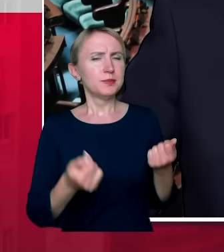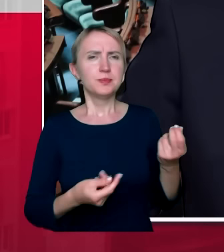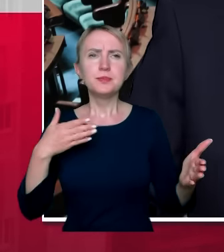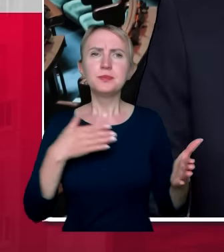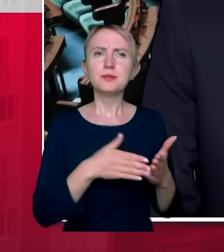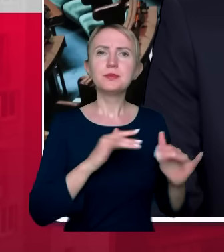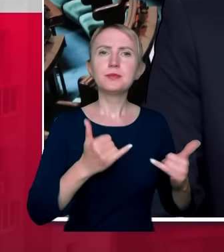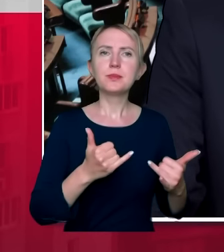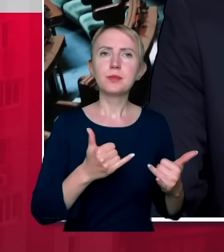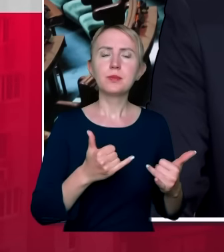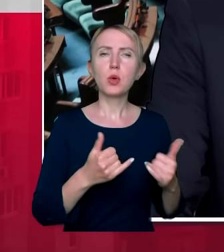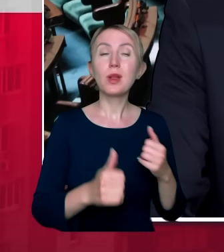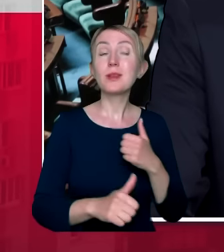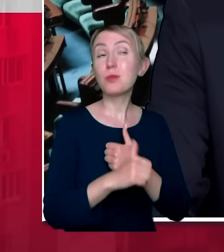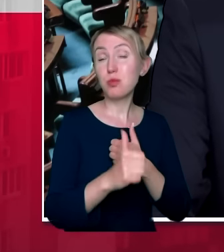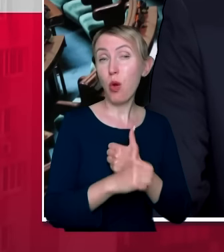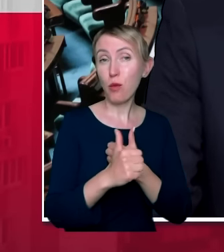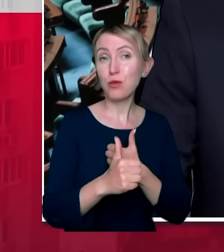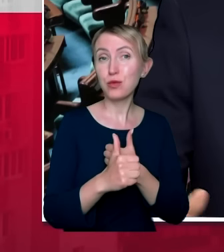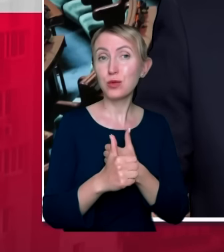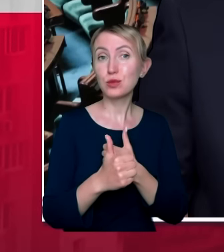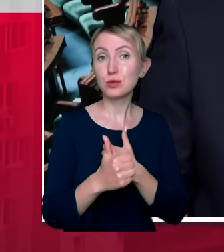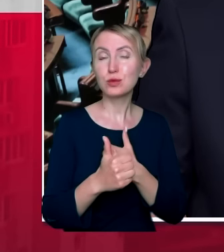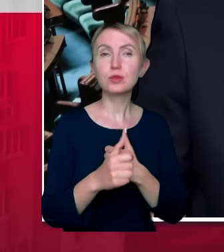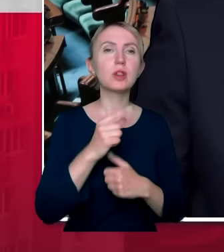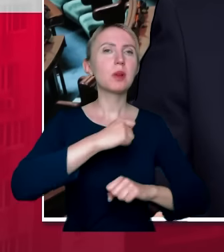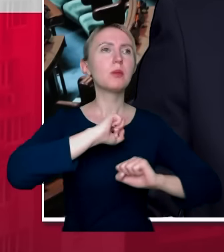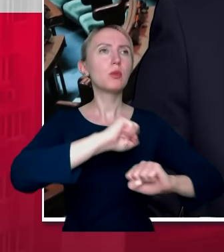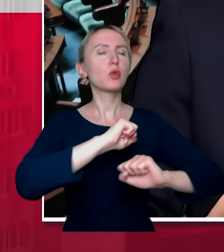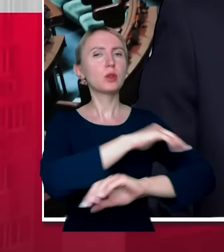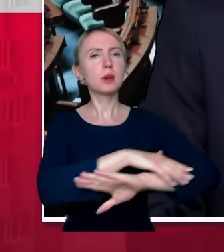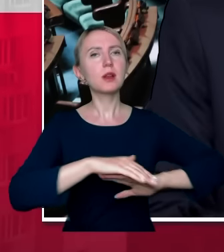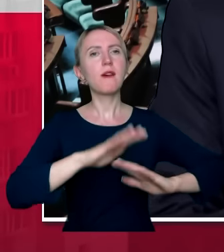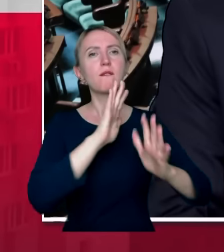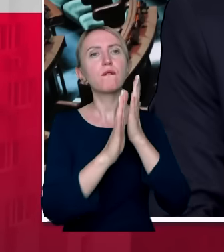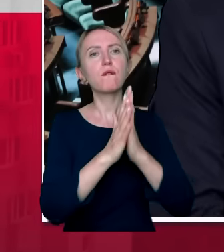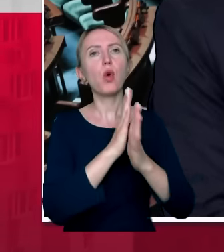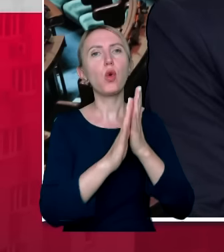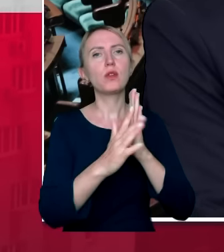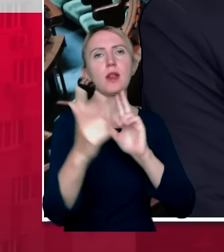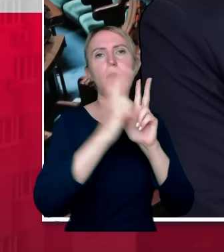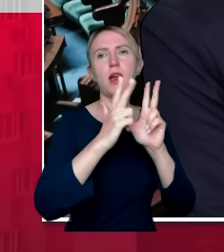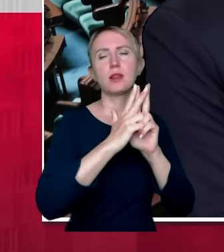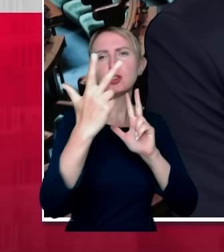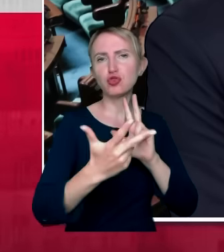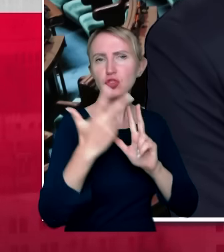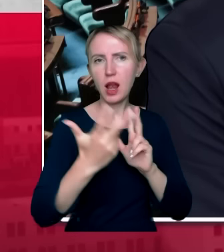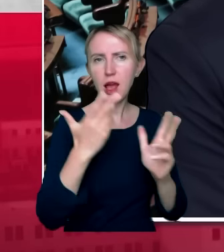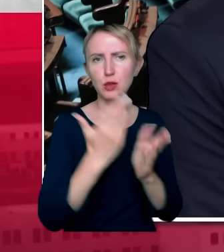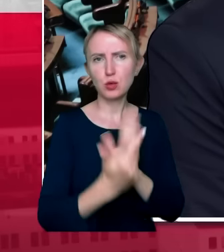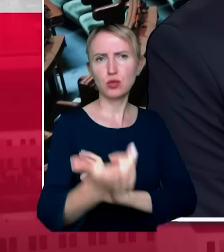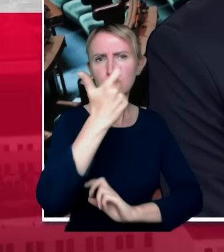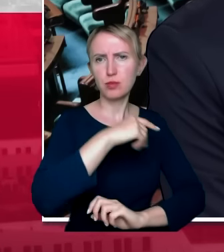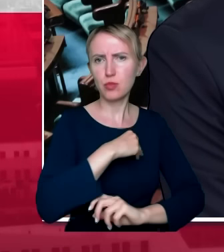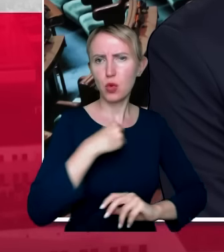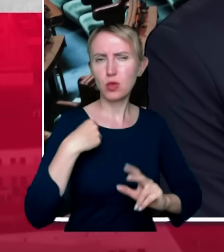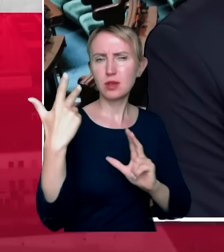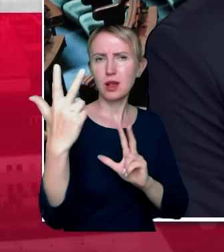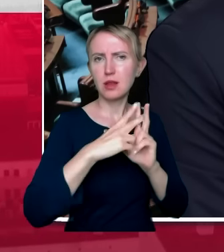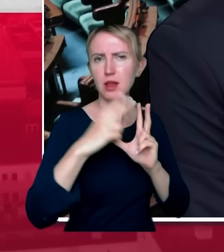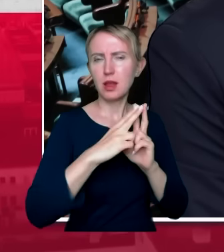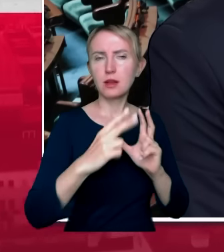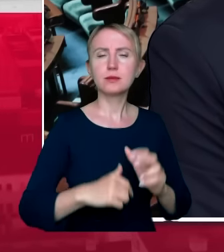słowo, pretekst taki, że bronimy granic, jest wojna hybrydowa, ona trwa od 3 lat, od blisko 3 lat, za chwilę będzie równo